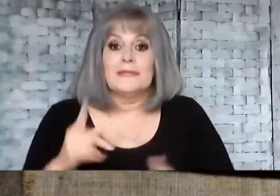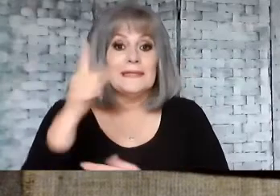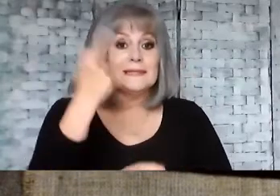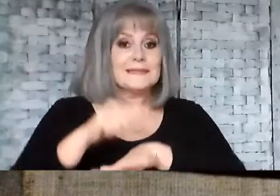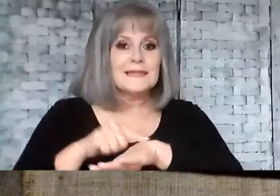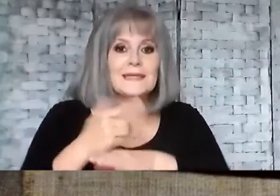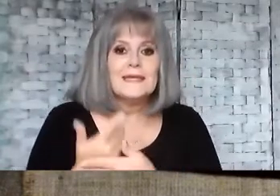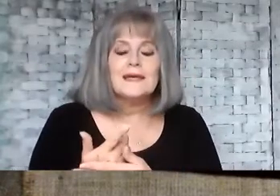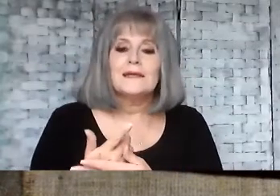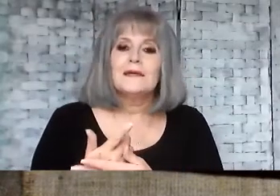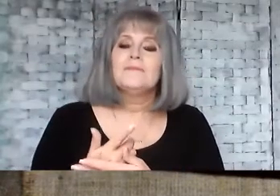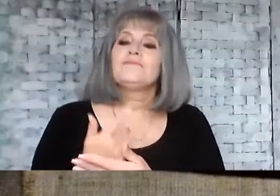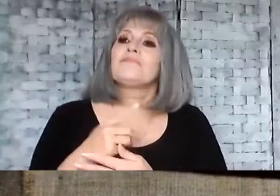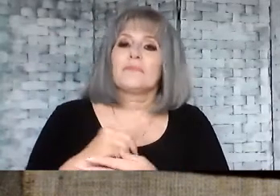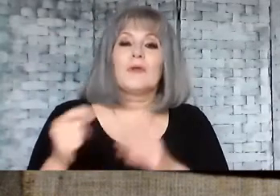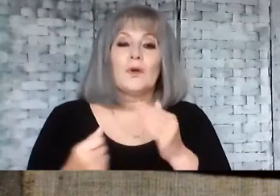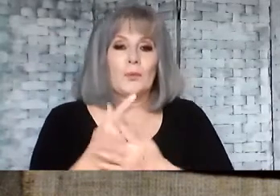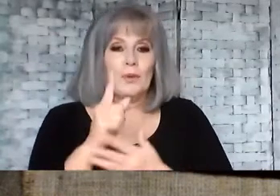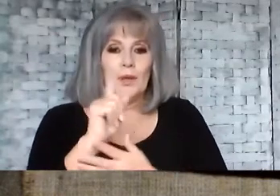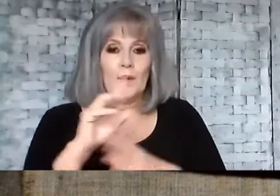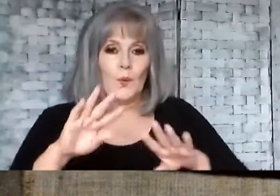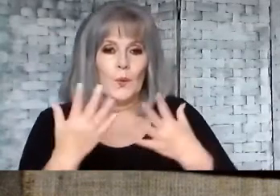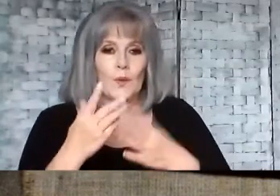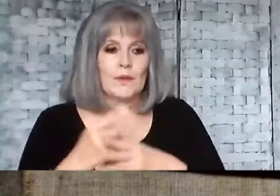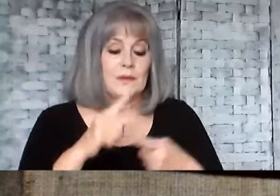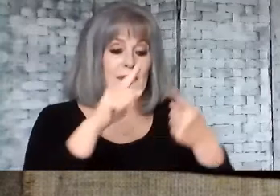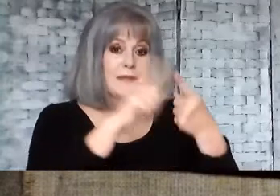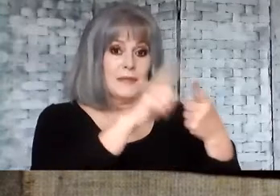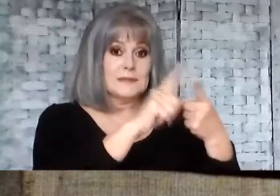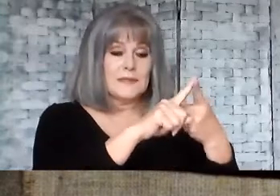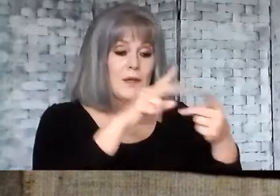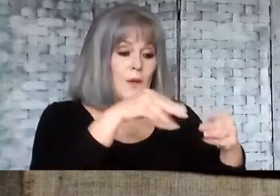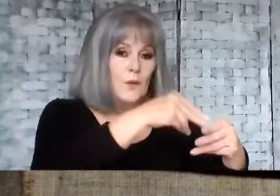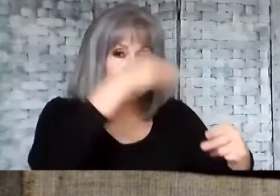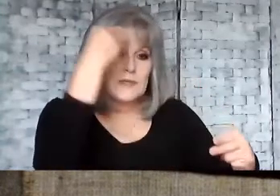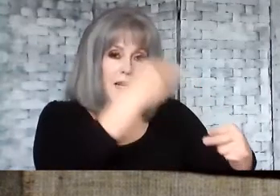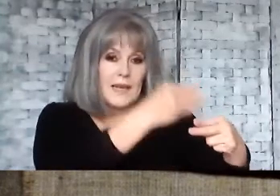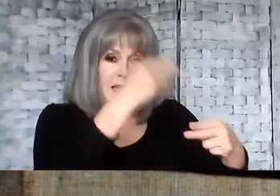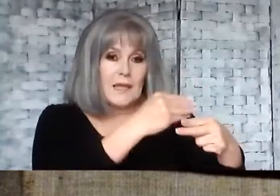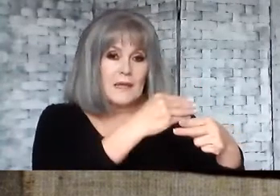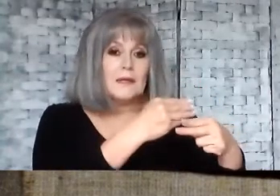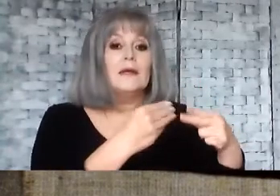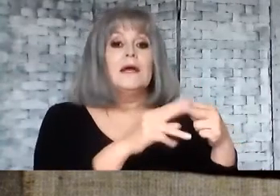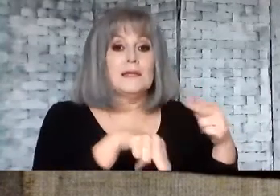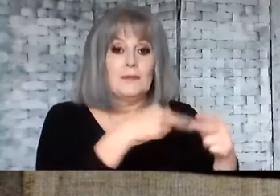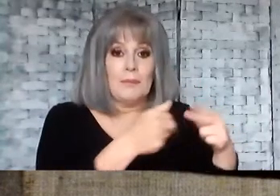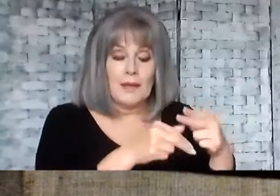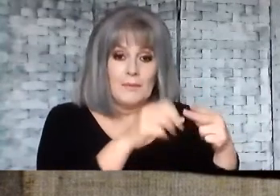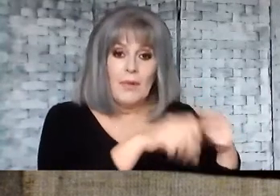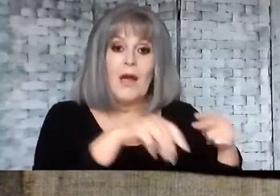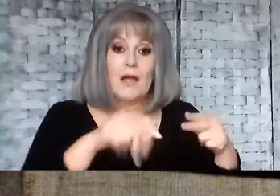is, ons pak het so aan. Die eerste deel van ons reis leer ons die volgende gedeelte in Handelinge